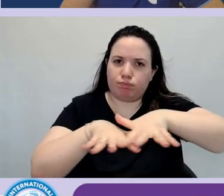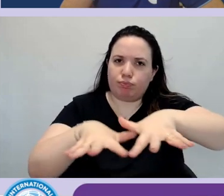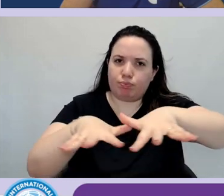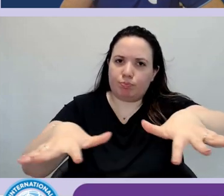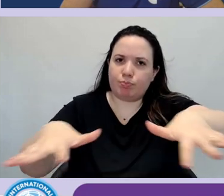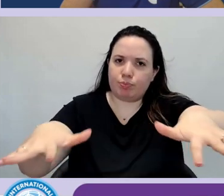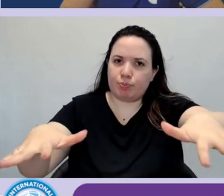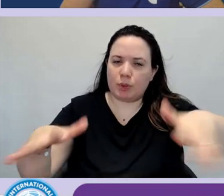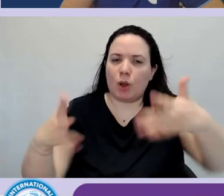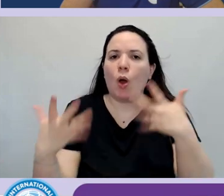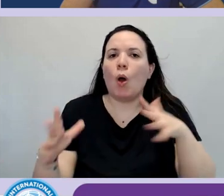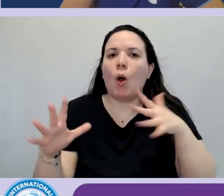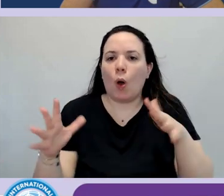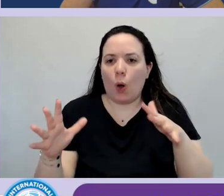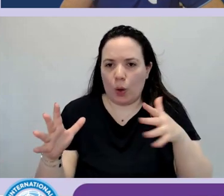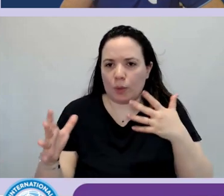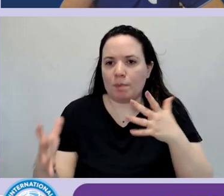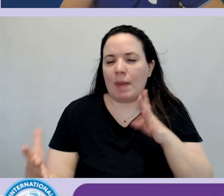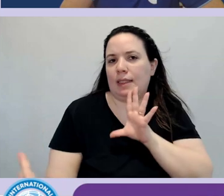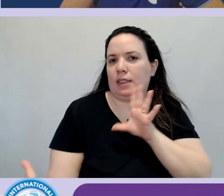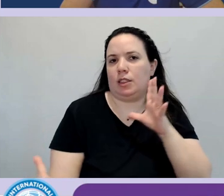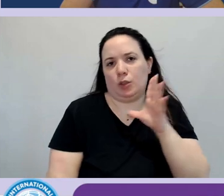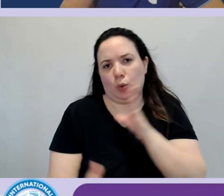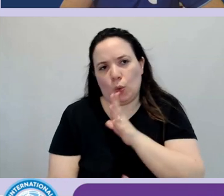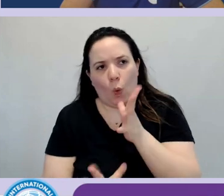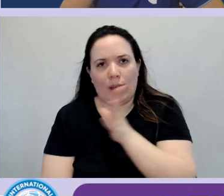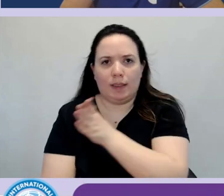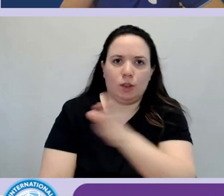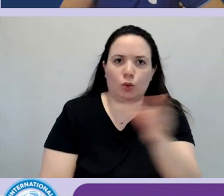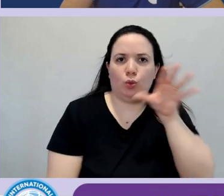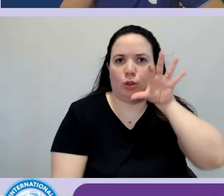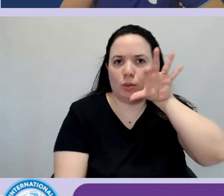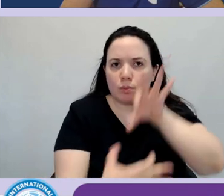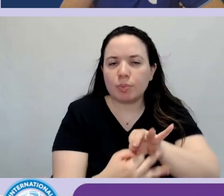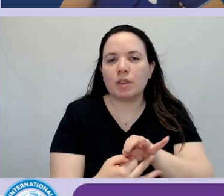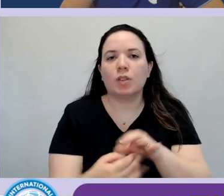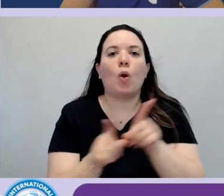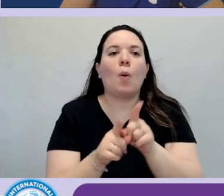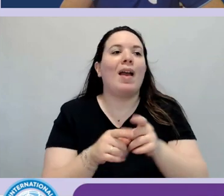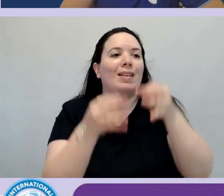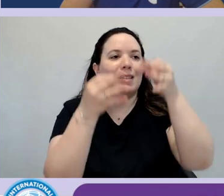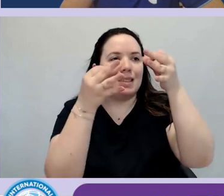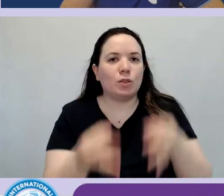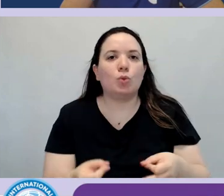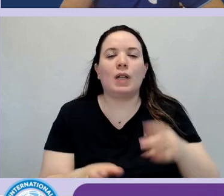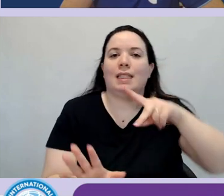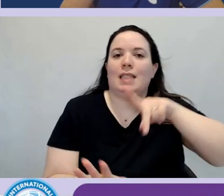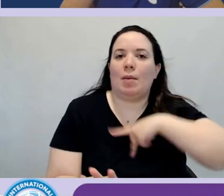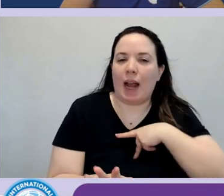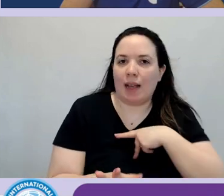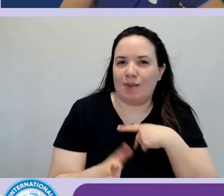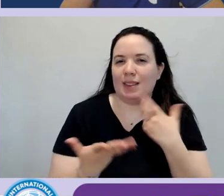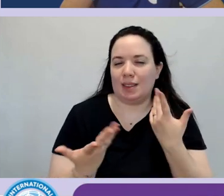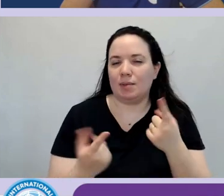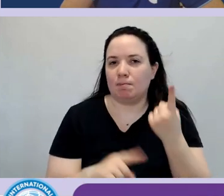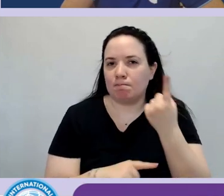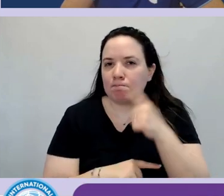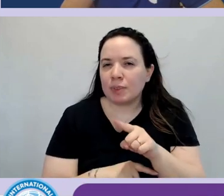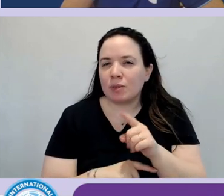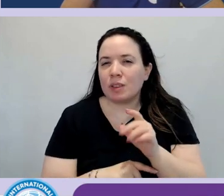sta diventando un tema di compliance complessivo insieme alla sicurezza alla privacy no